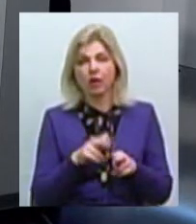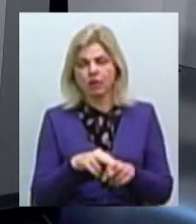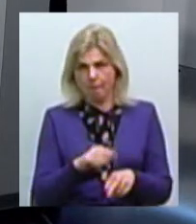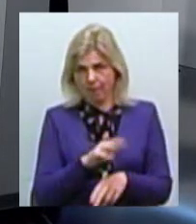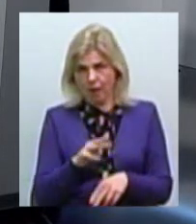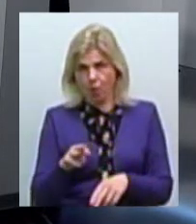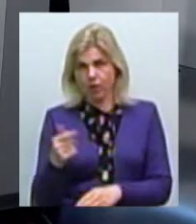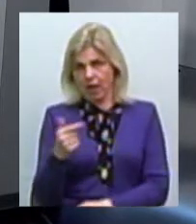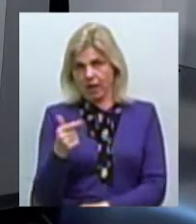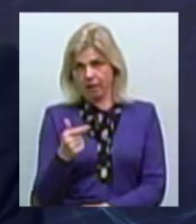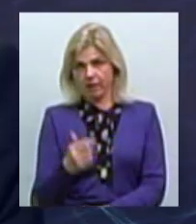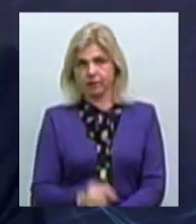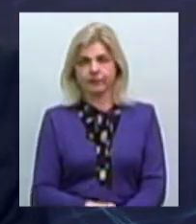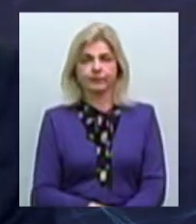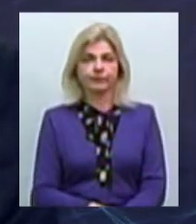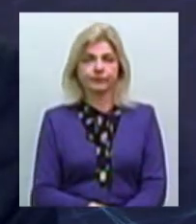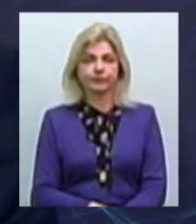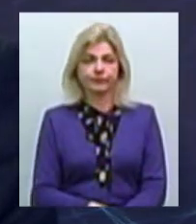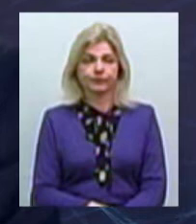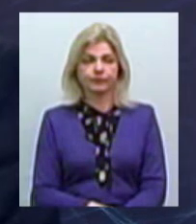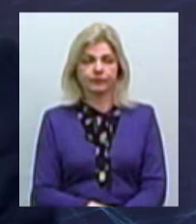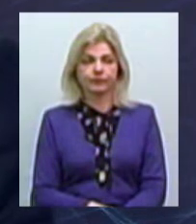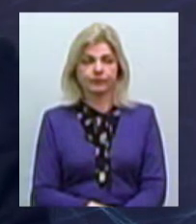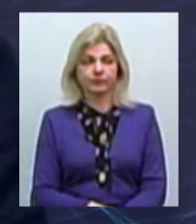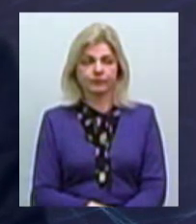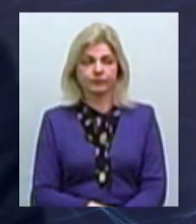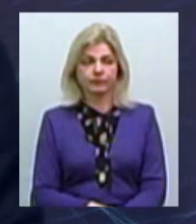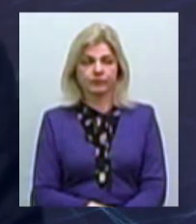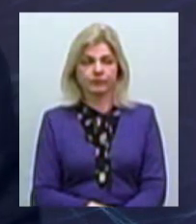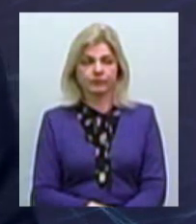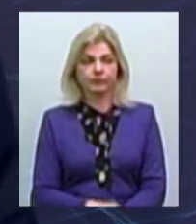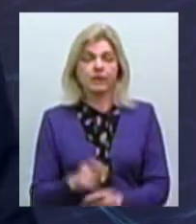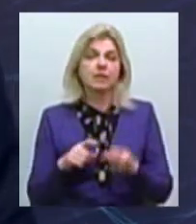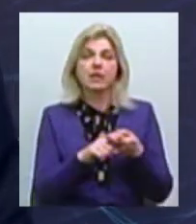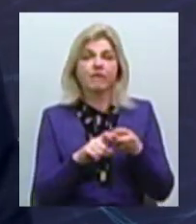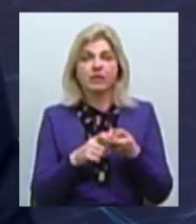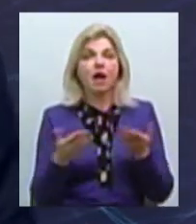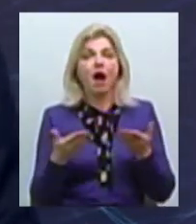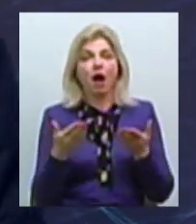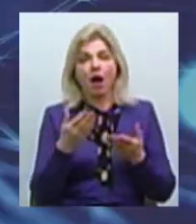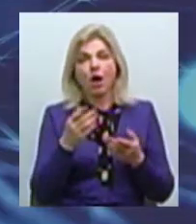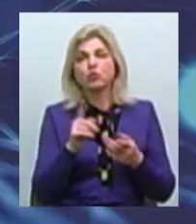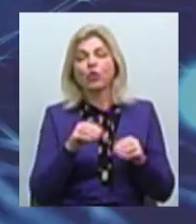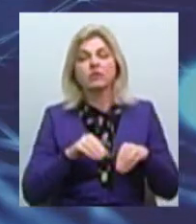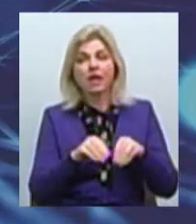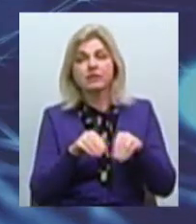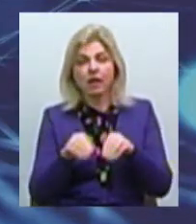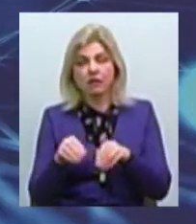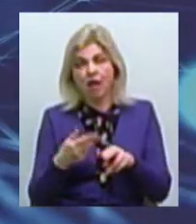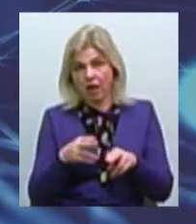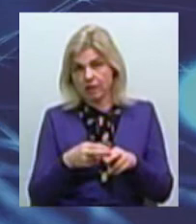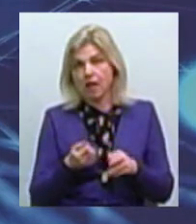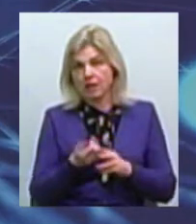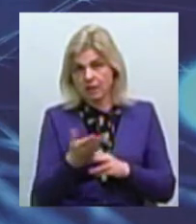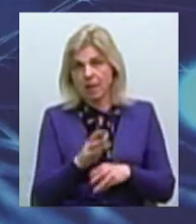миллионов гривен то есть скажем там зависимости от того какая культура бассейна это несколько миллионов